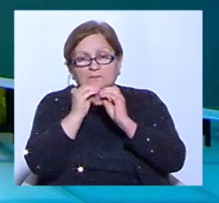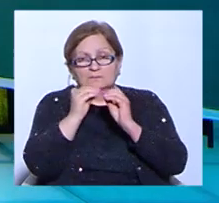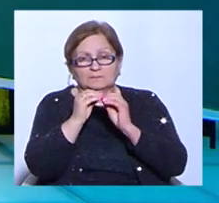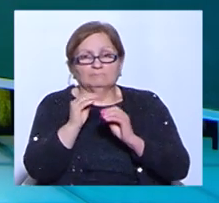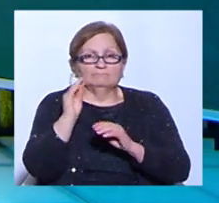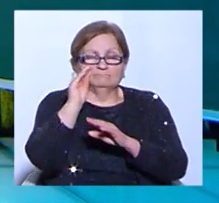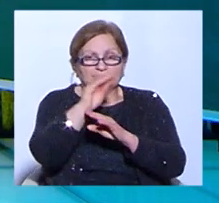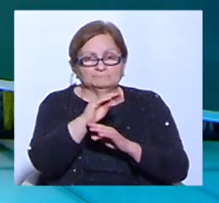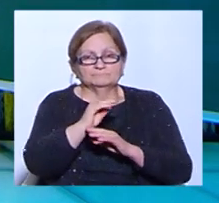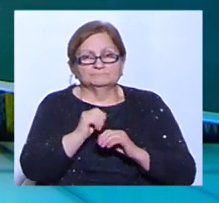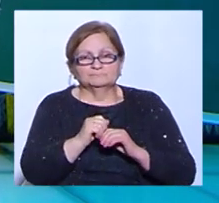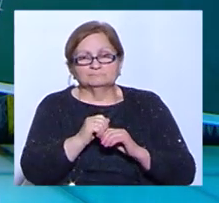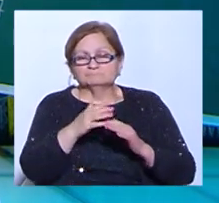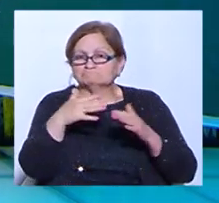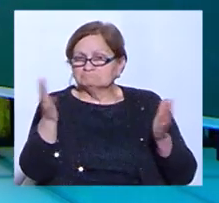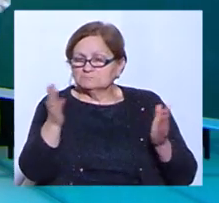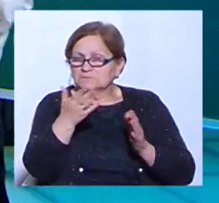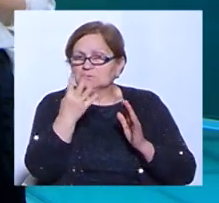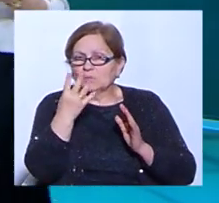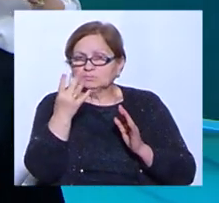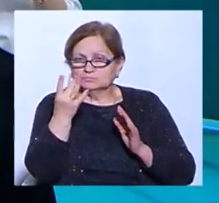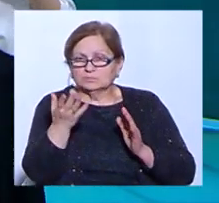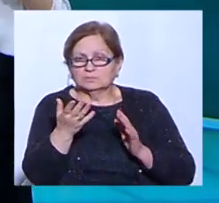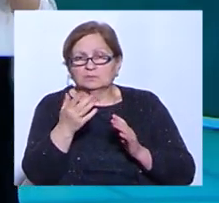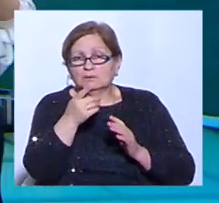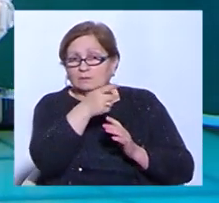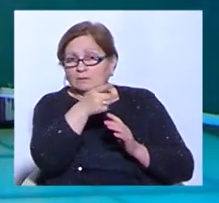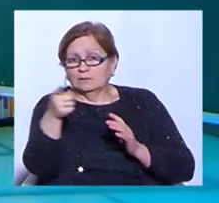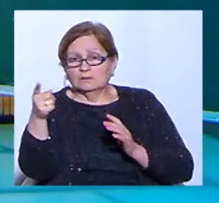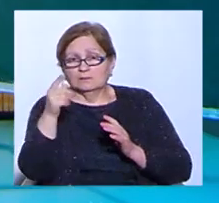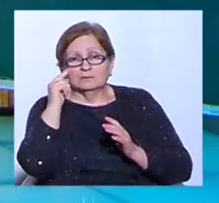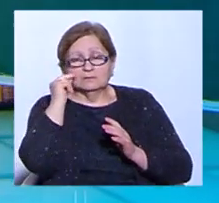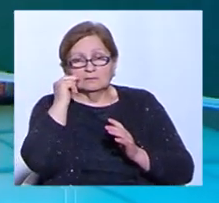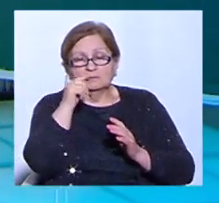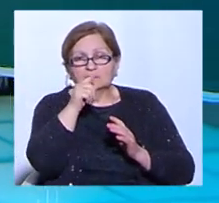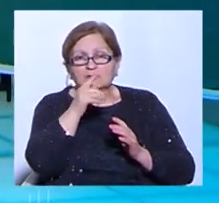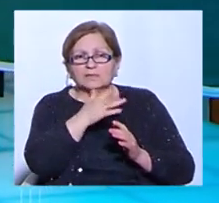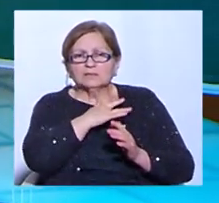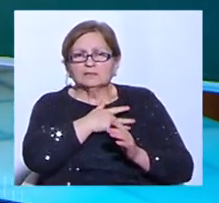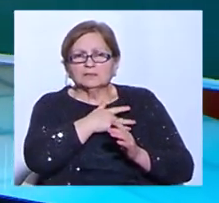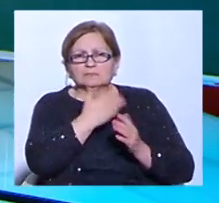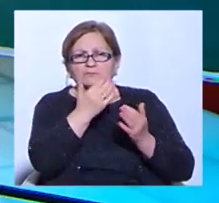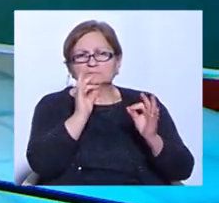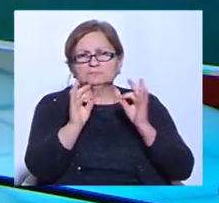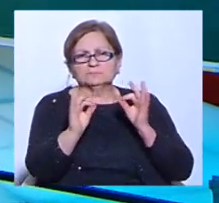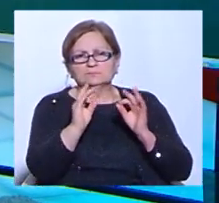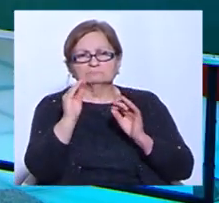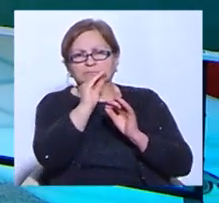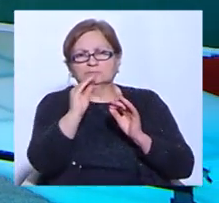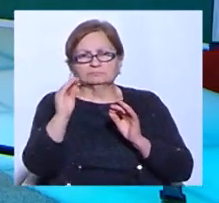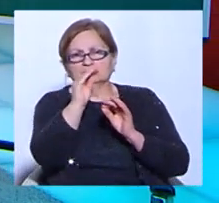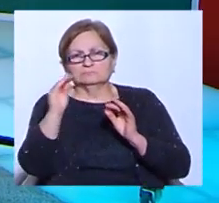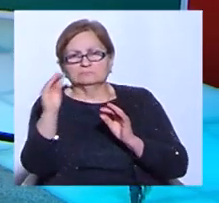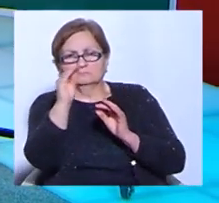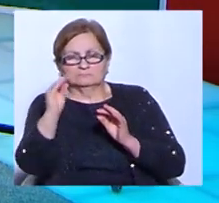6-ზე 4-ით არის დიდი. ესე იგი ხედავთ, რომ აღნიშნული რიცხვები რაღაცა კანონზომიერებებით არის დალაგებული, ხო?